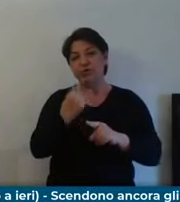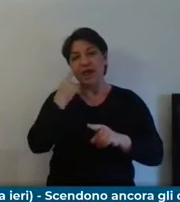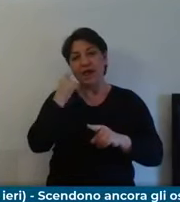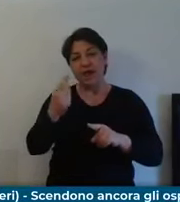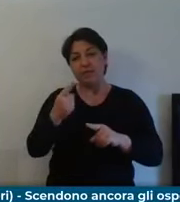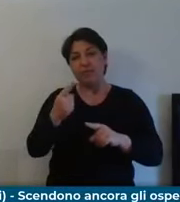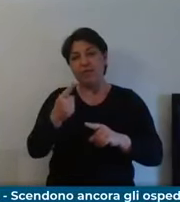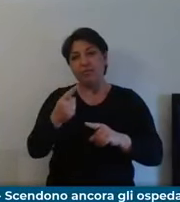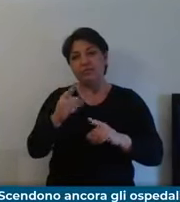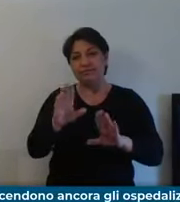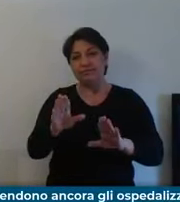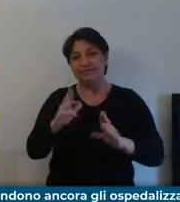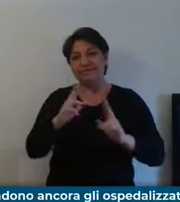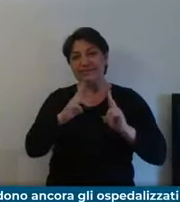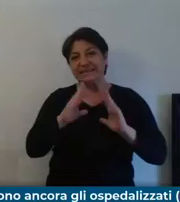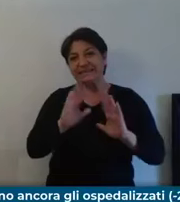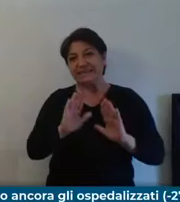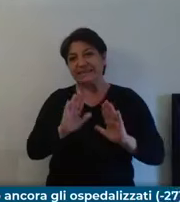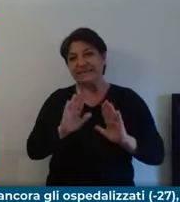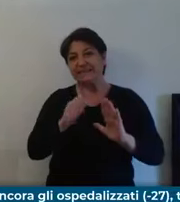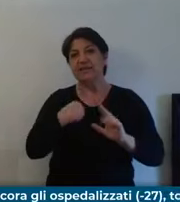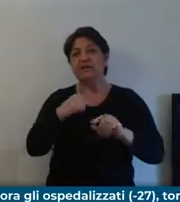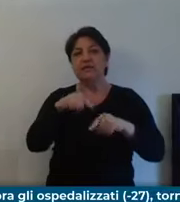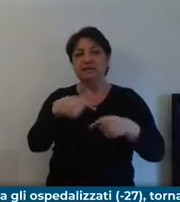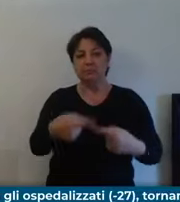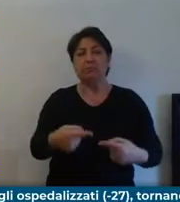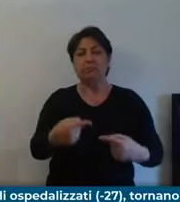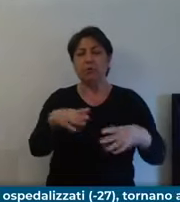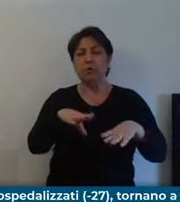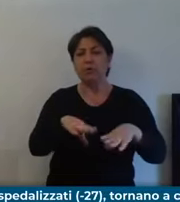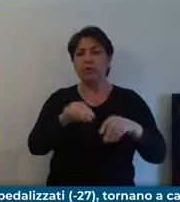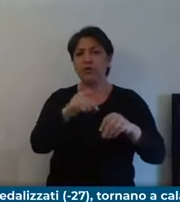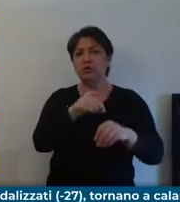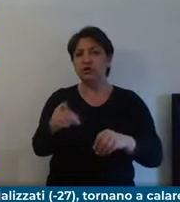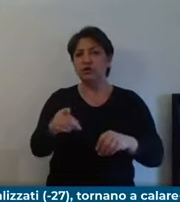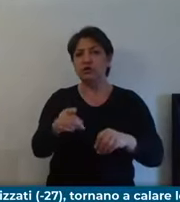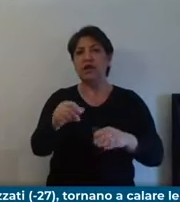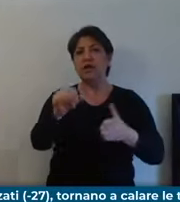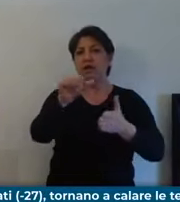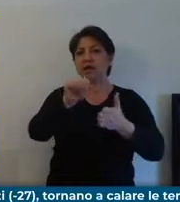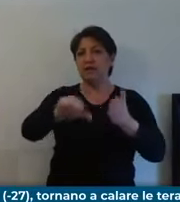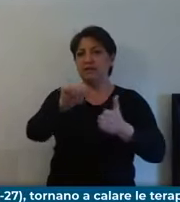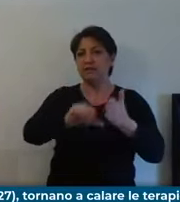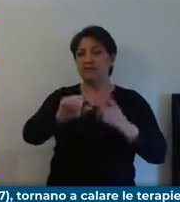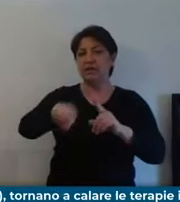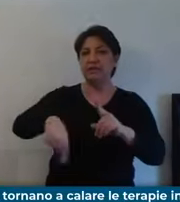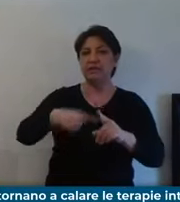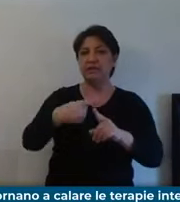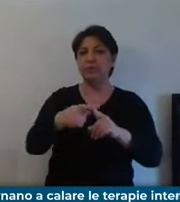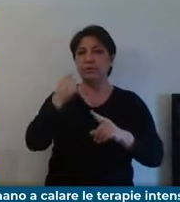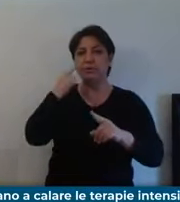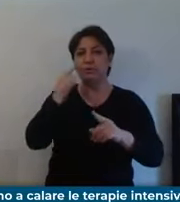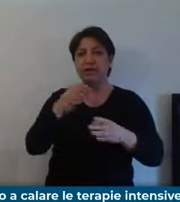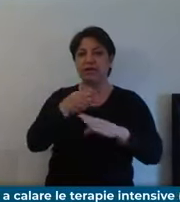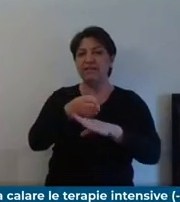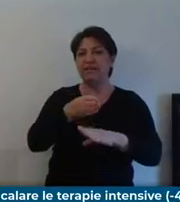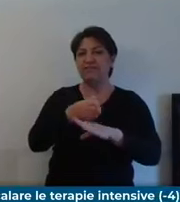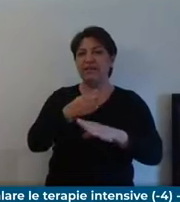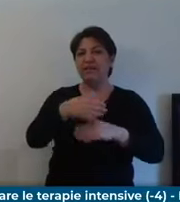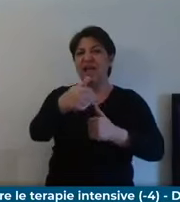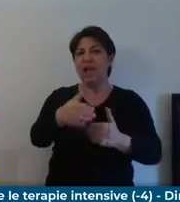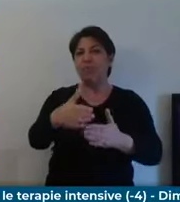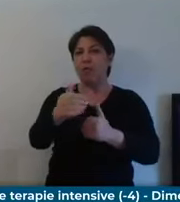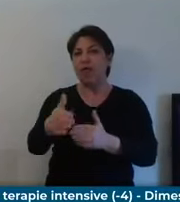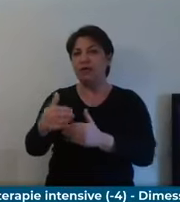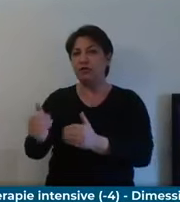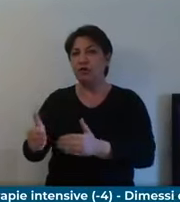gli interventi in elezione chirurgica, sia per quanto riguarda quelli ambulatoriali. In alcuni luoghi sono state tolte